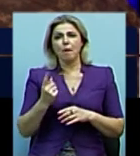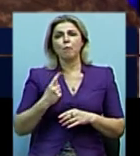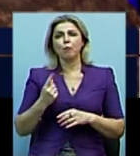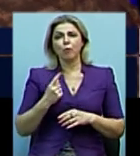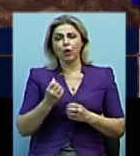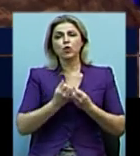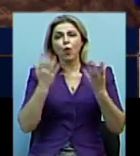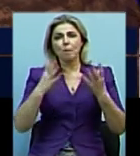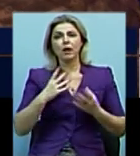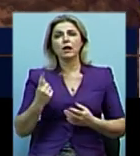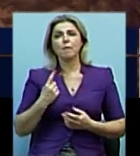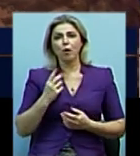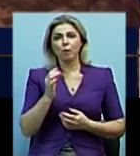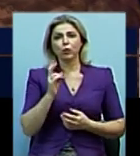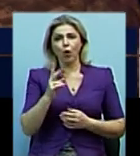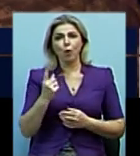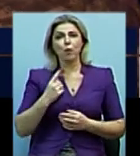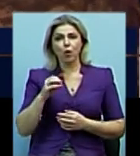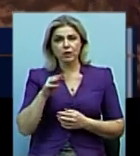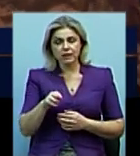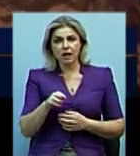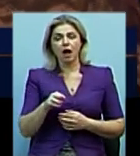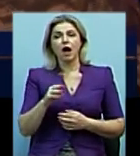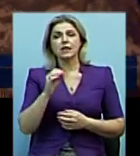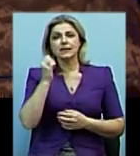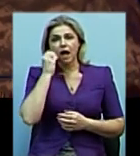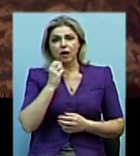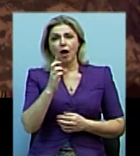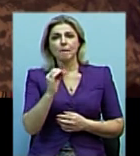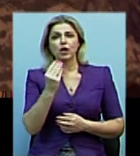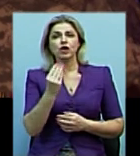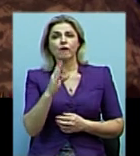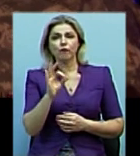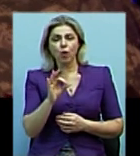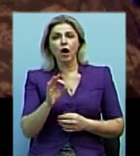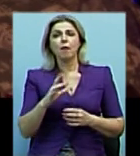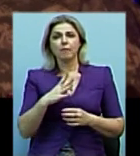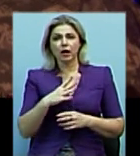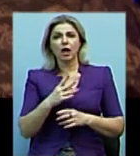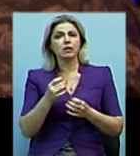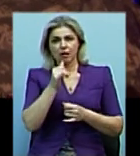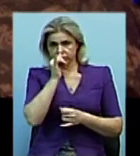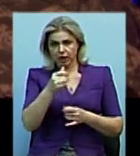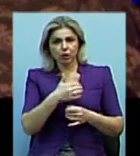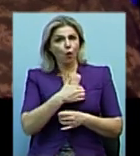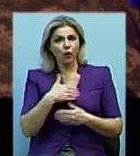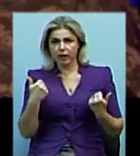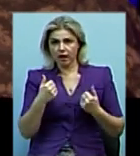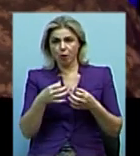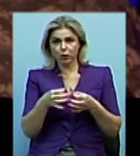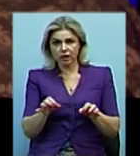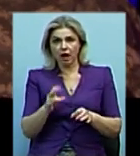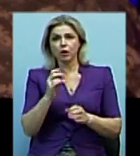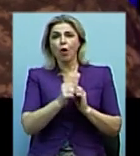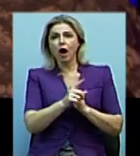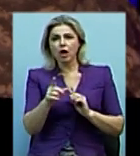Вдень пройшли блокпости сепаратистів у Старобєшево. Довго тривали перемовини. Не хотіли пускати. Ну, в принципі, кожен